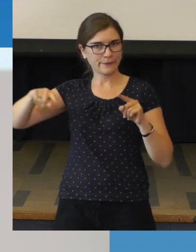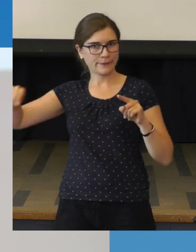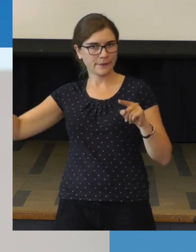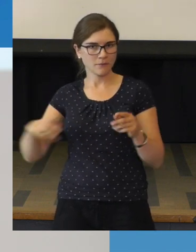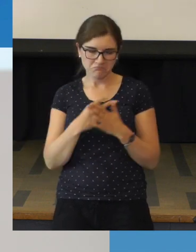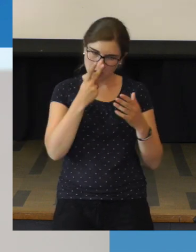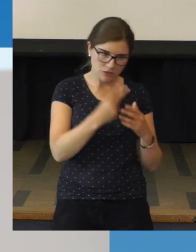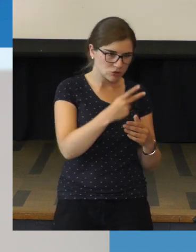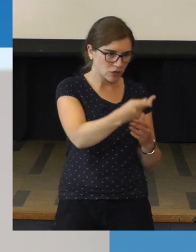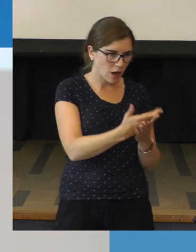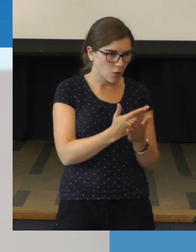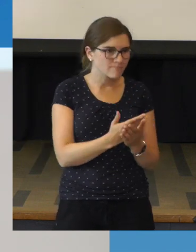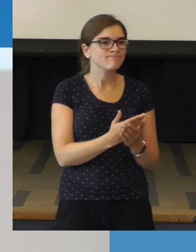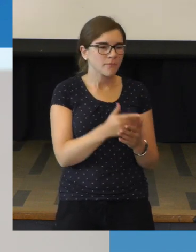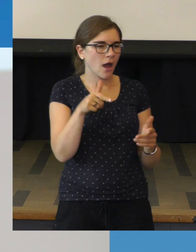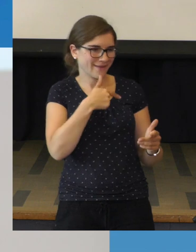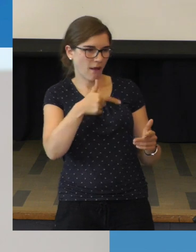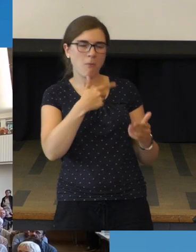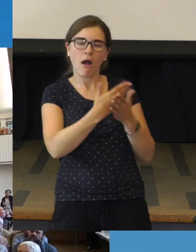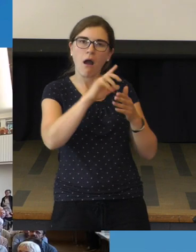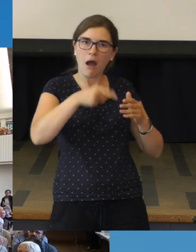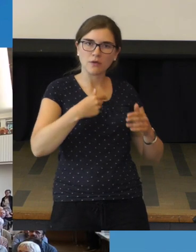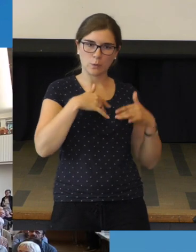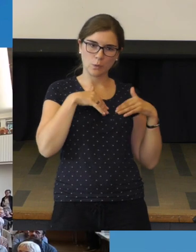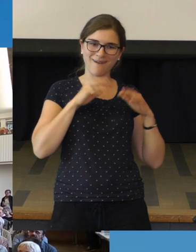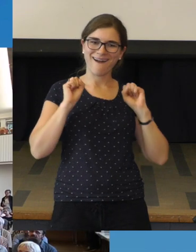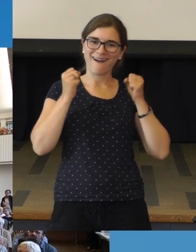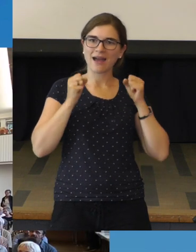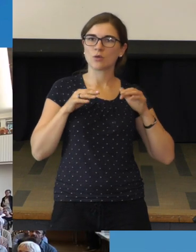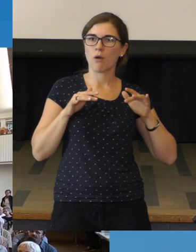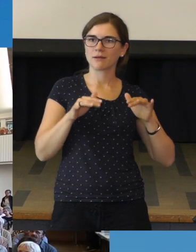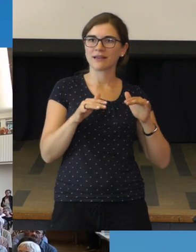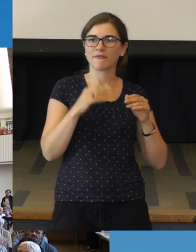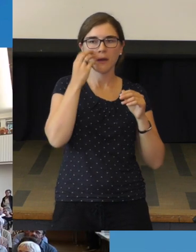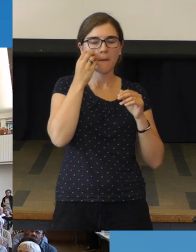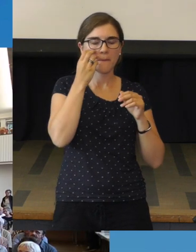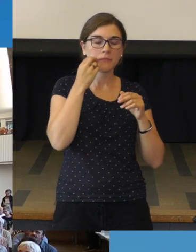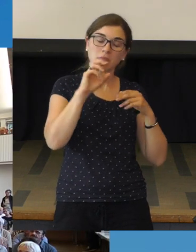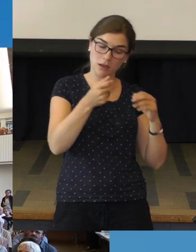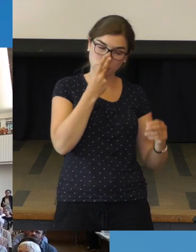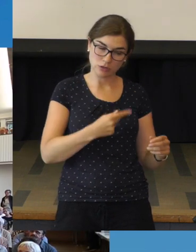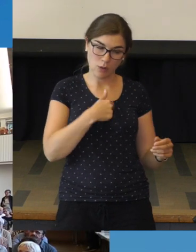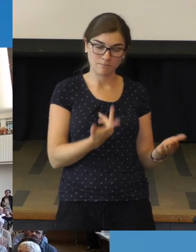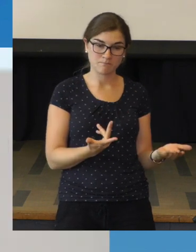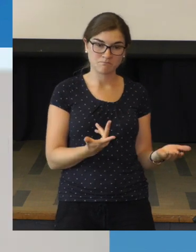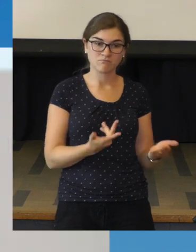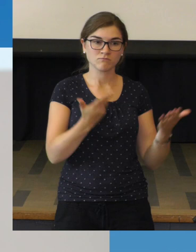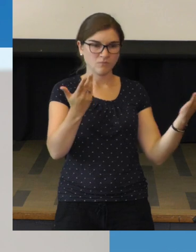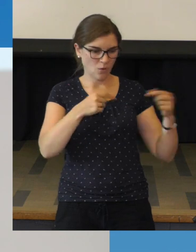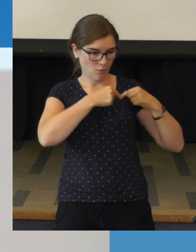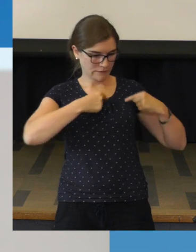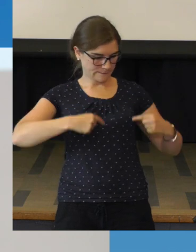Substanz dann erkennen kann, durchführt, ist das ein nicht-invasive Verfahren zur Untersuchung. Hat ein Patient eine